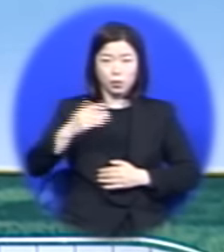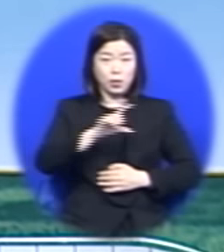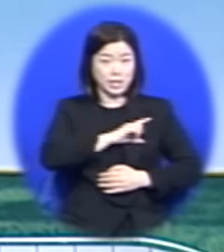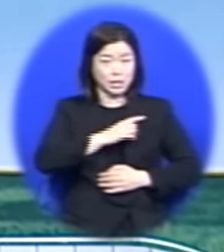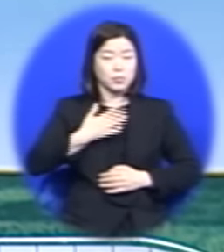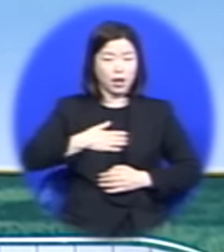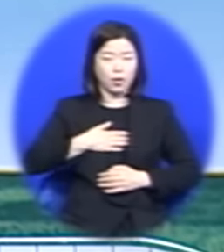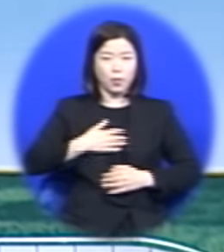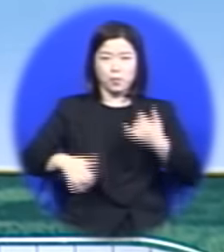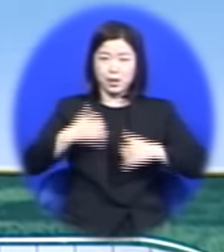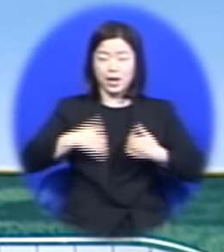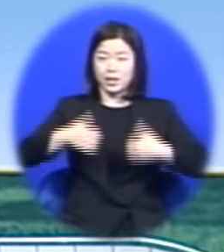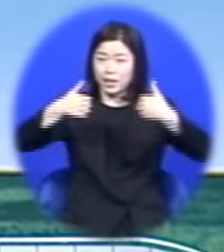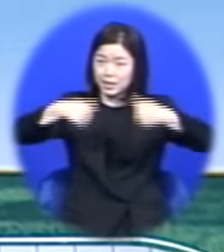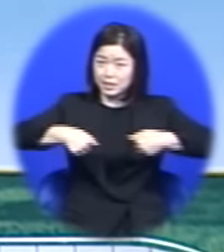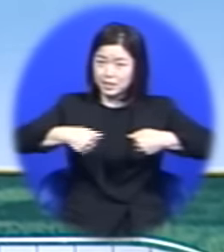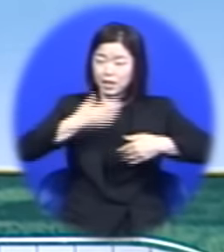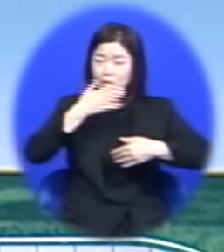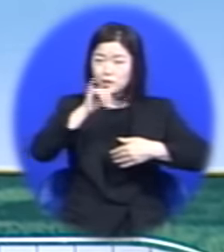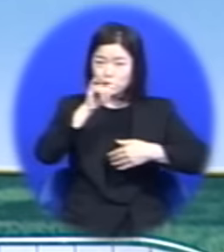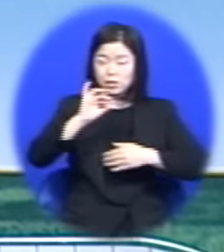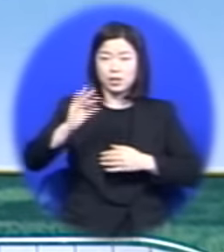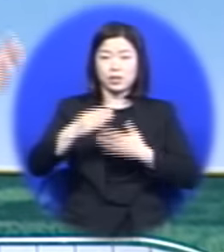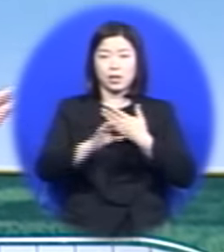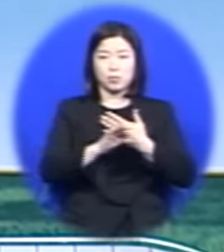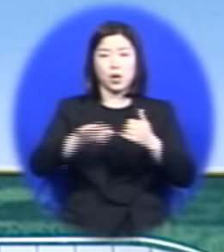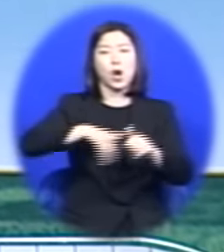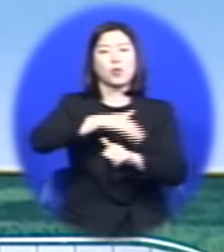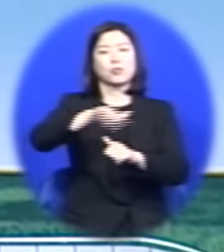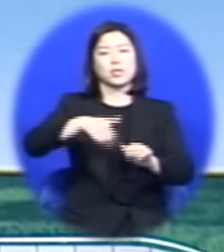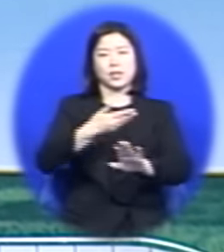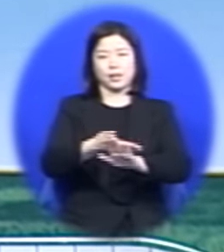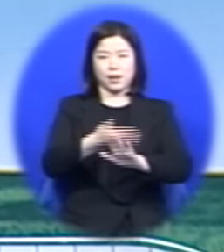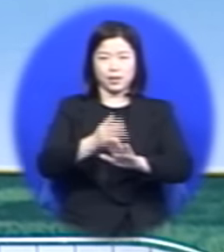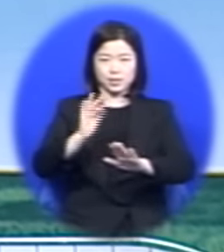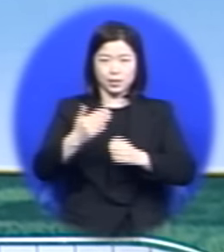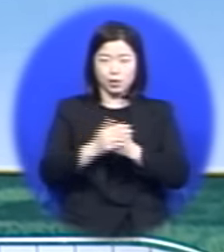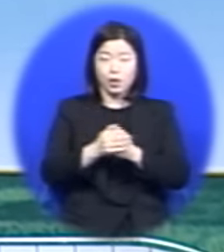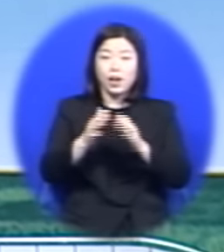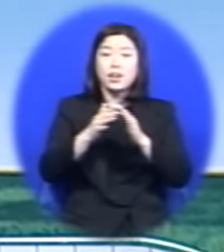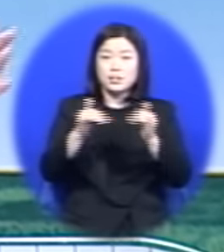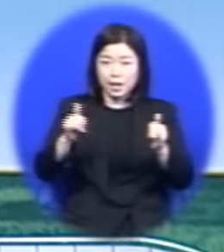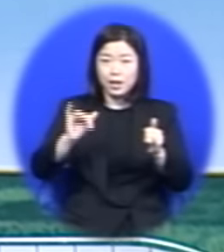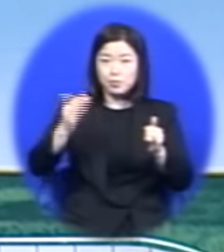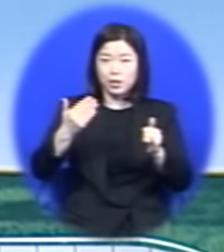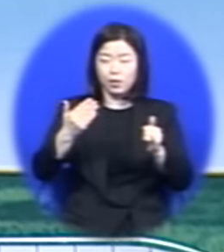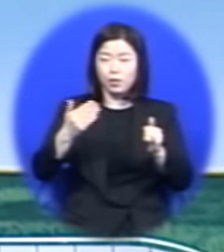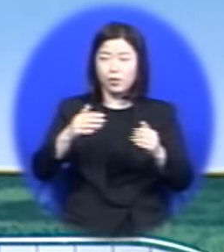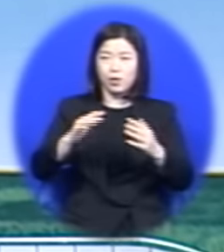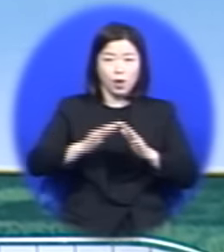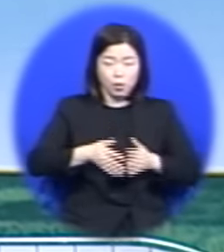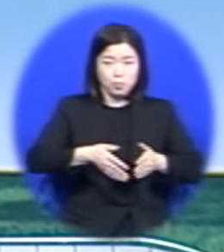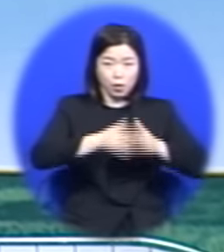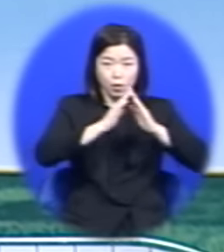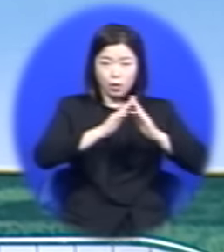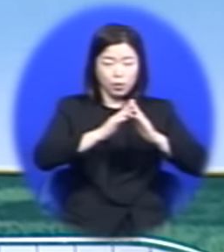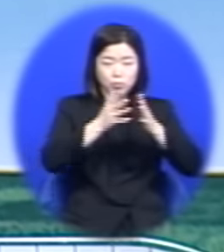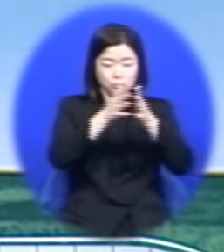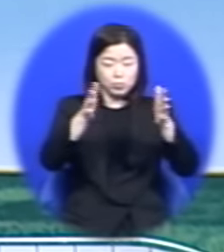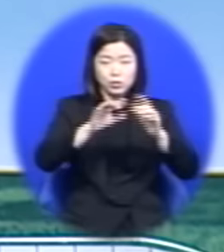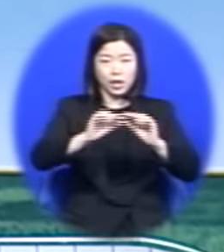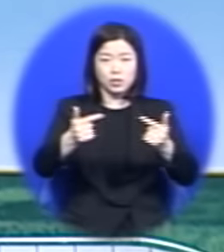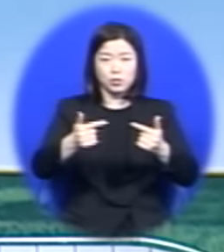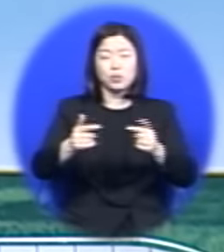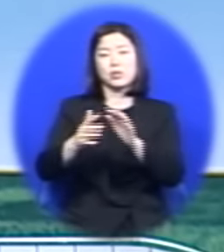되고 반갑게 인사도 할 수 있게 될 때부터 분위기가 달라집니다. 사람인 거예요. 건물이 아니고.